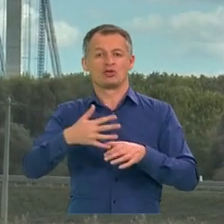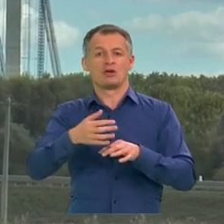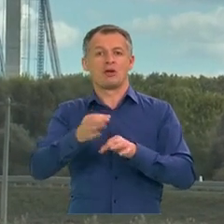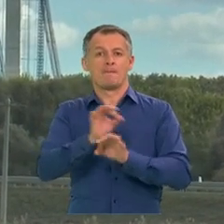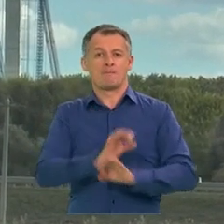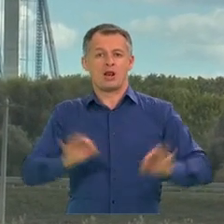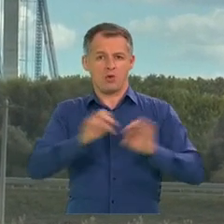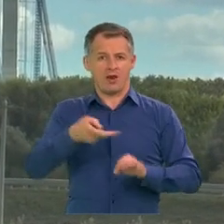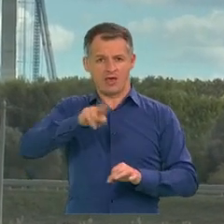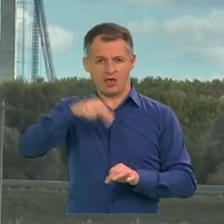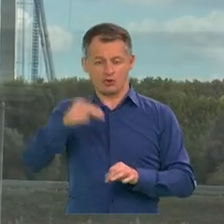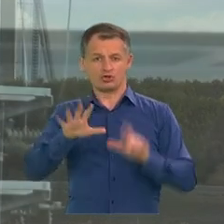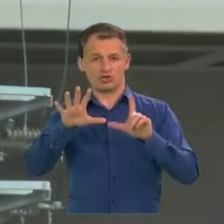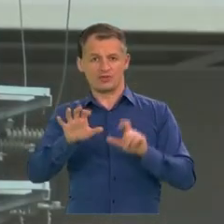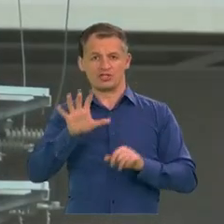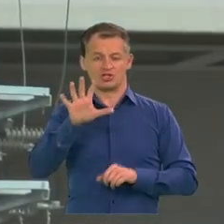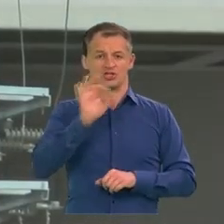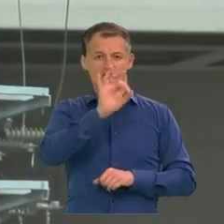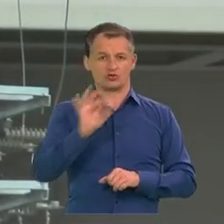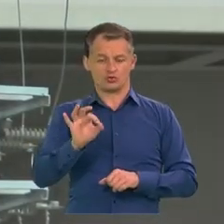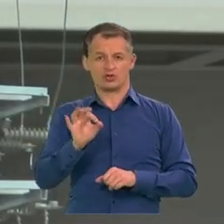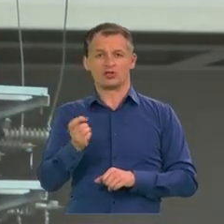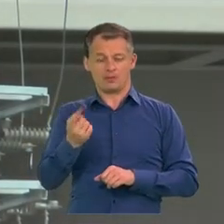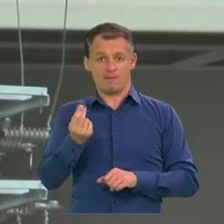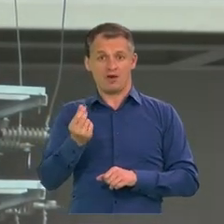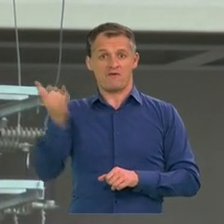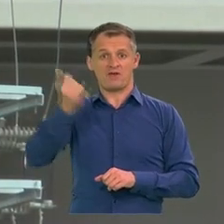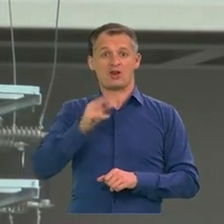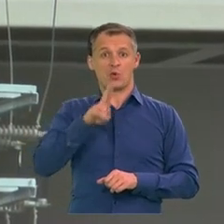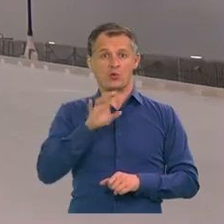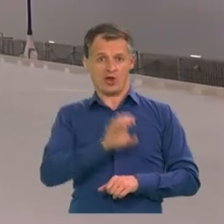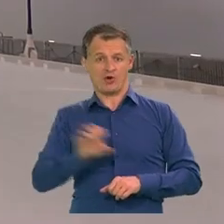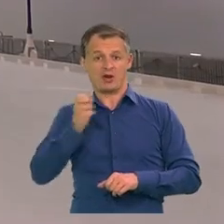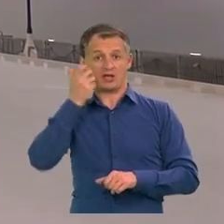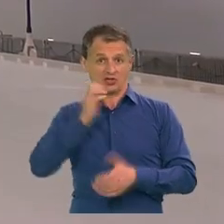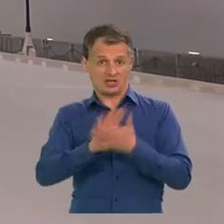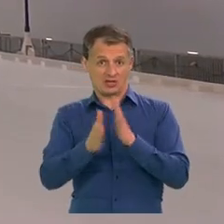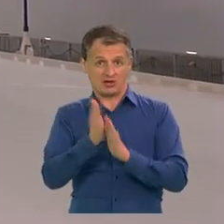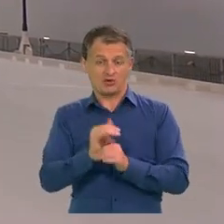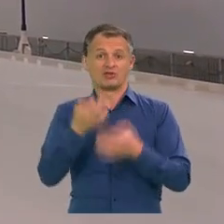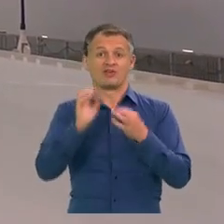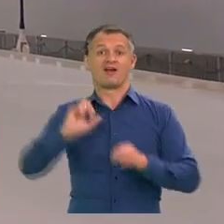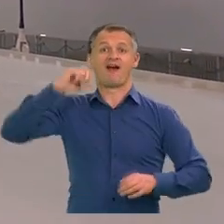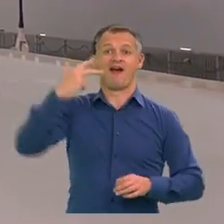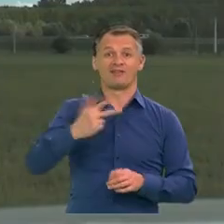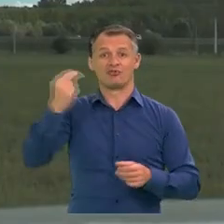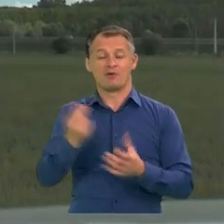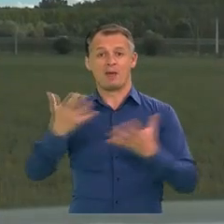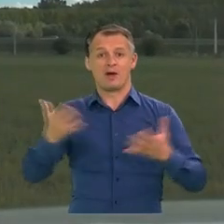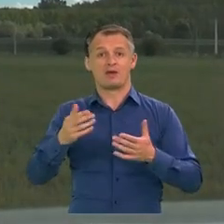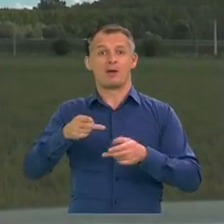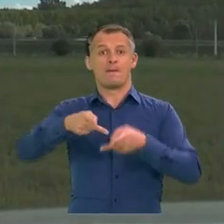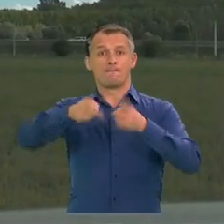euro. 75% din sumă provine de la Uniunea Europeană. Când o să fie gata, va fi al treilea cel mai mare pod din